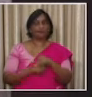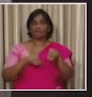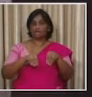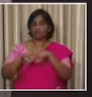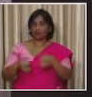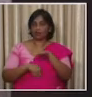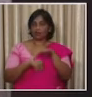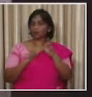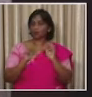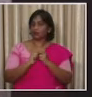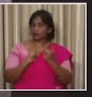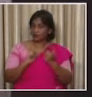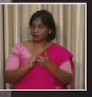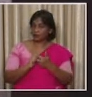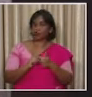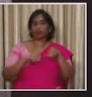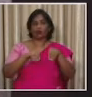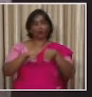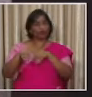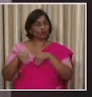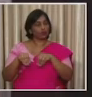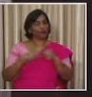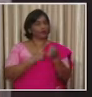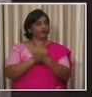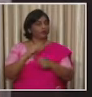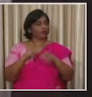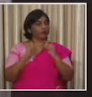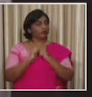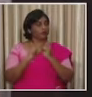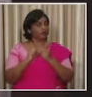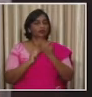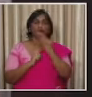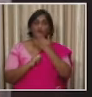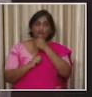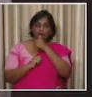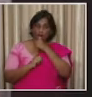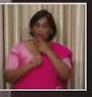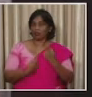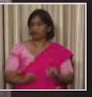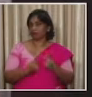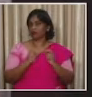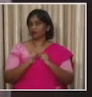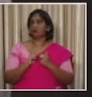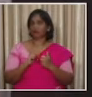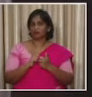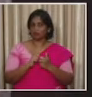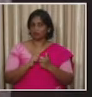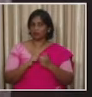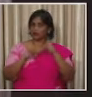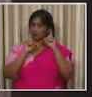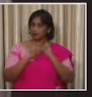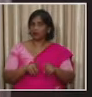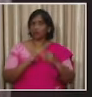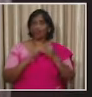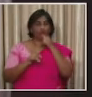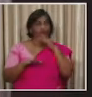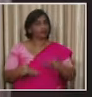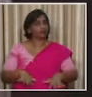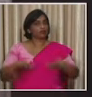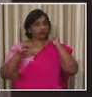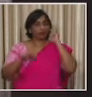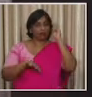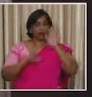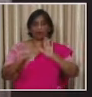වගාබිම් ගැටලුව, කෘෂිකාර්මික ගැටලුව, පානීය ජල ගැටලුව, ඒ වගේම ගං වතුර